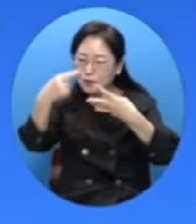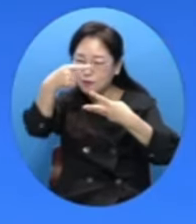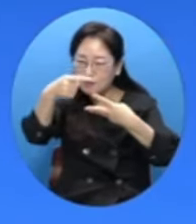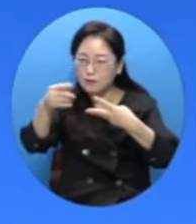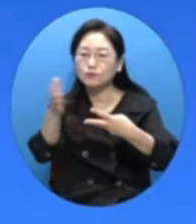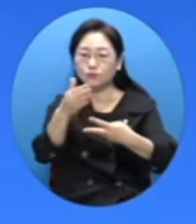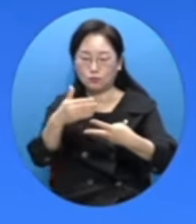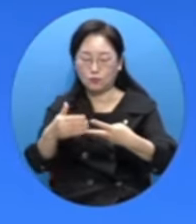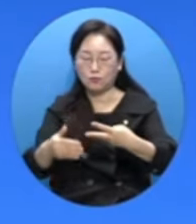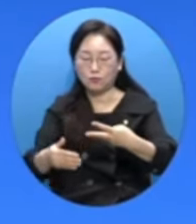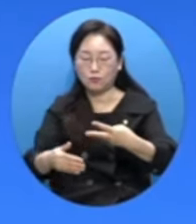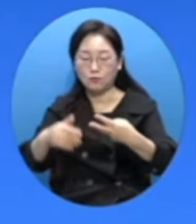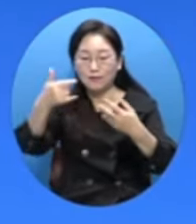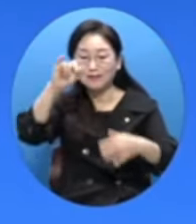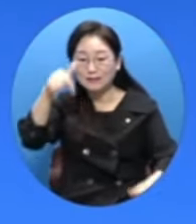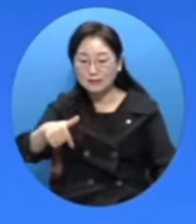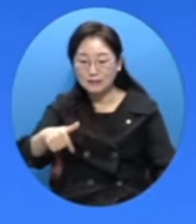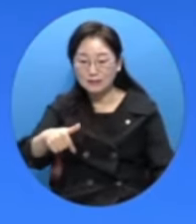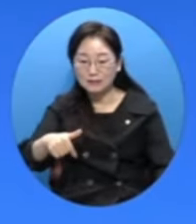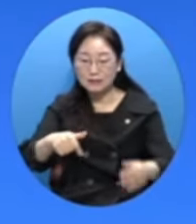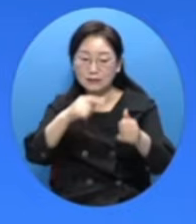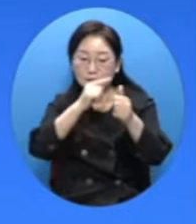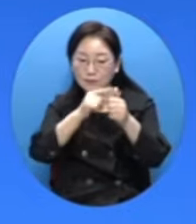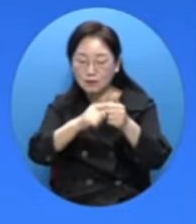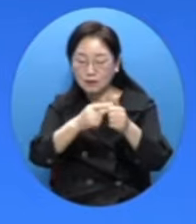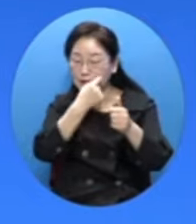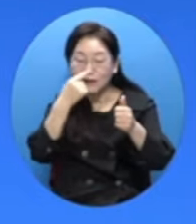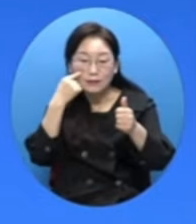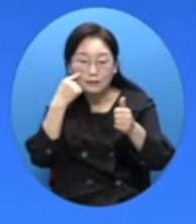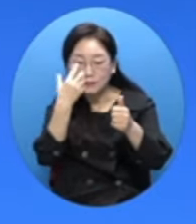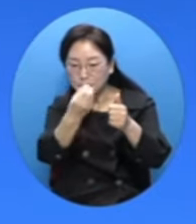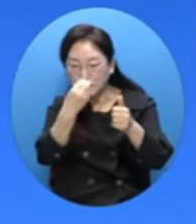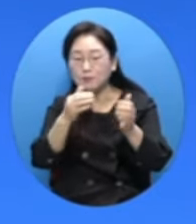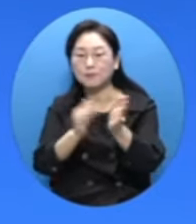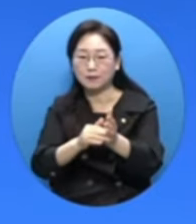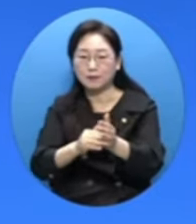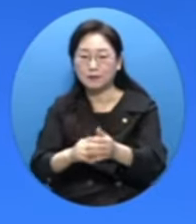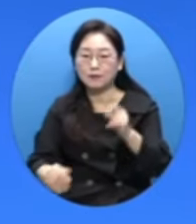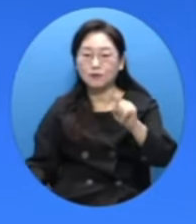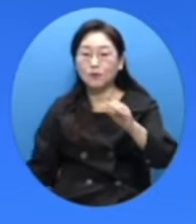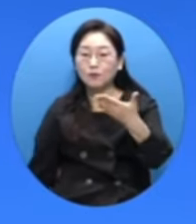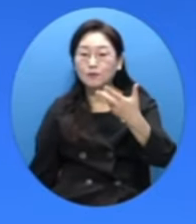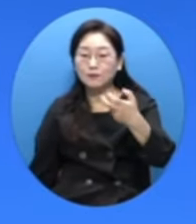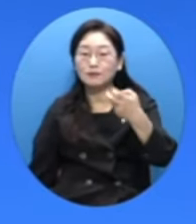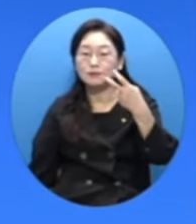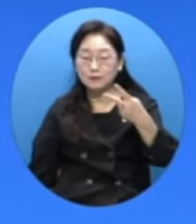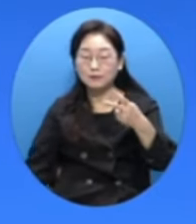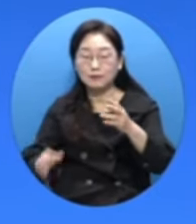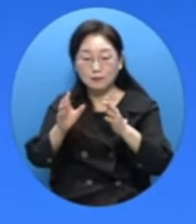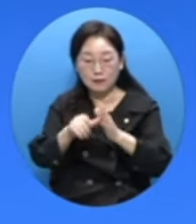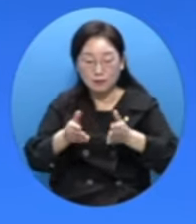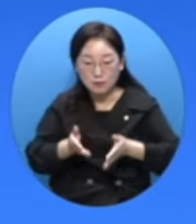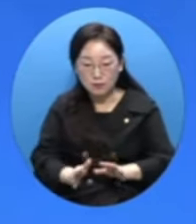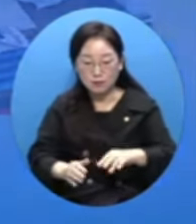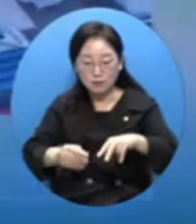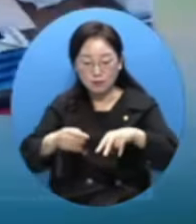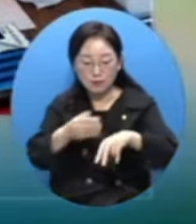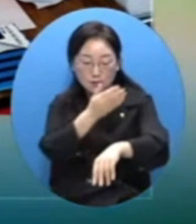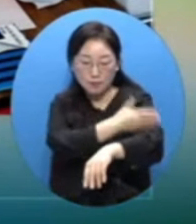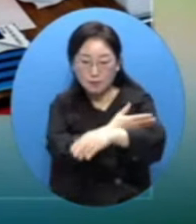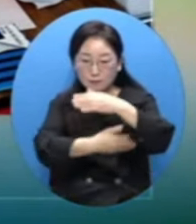이상이 이 닉 브이치치의 간증을 다 들었어요. 1982년도에 태어날 때 팔과 다리가